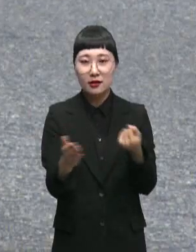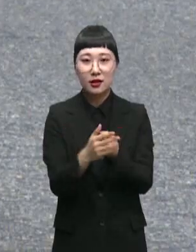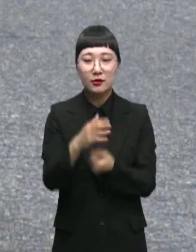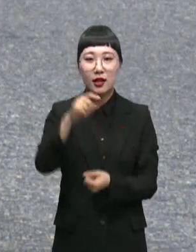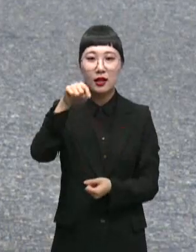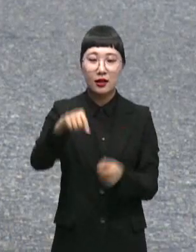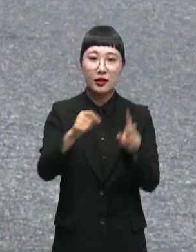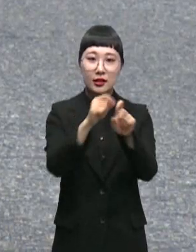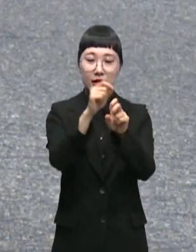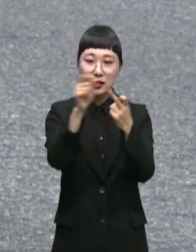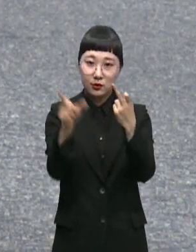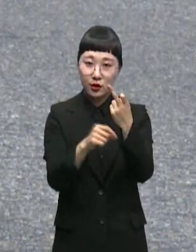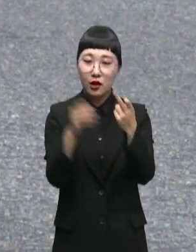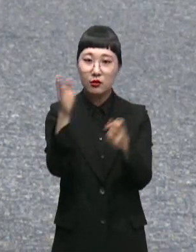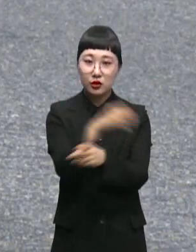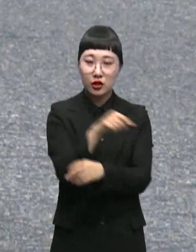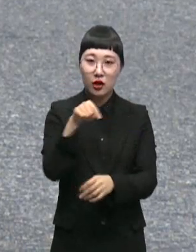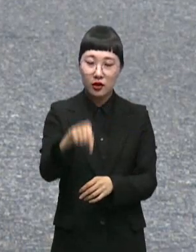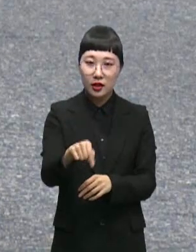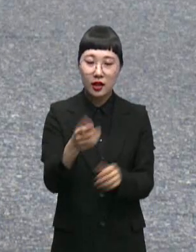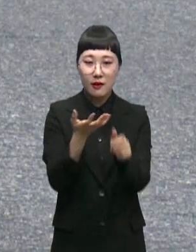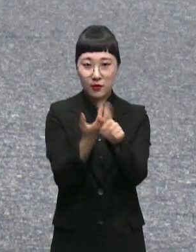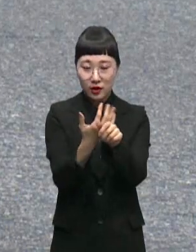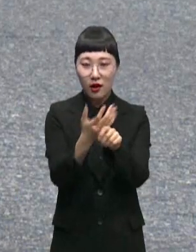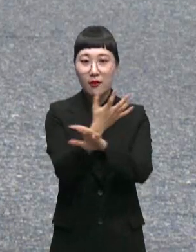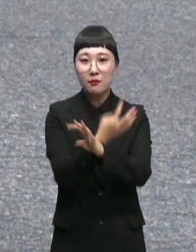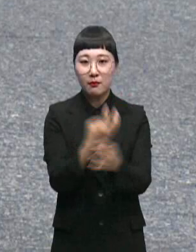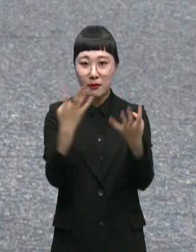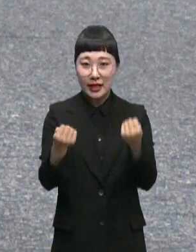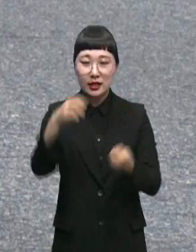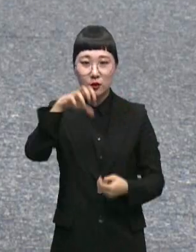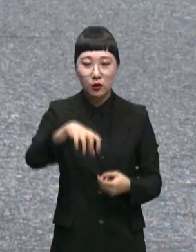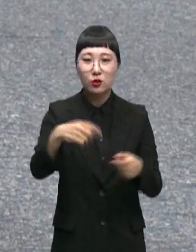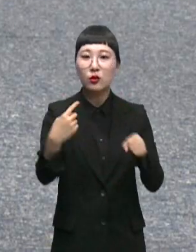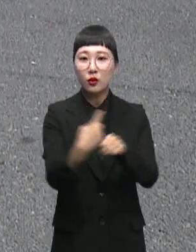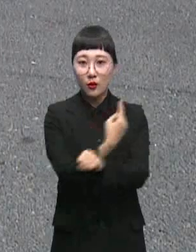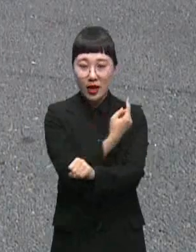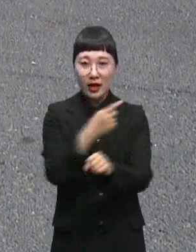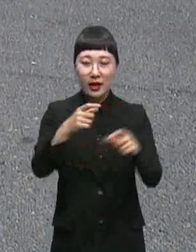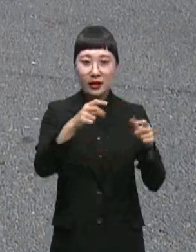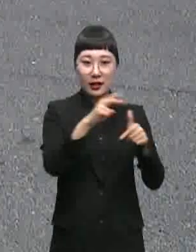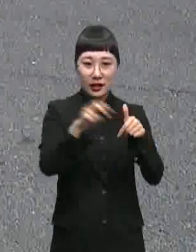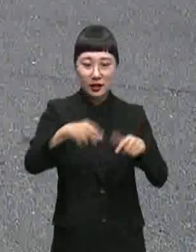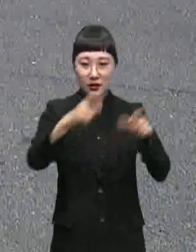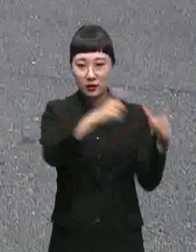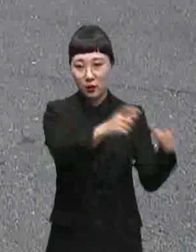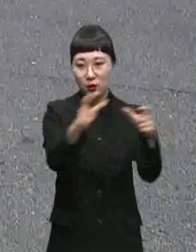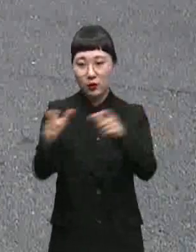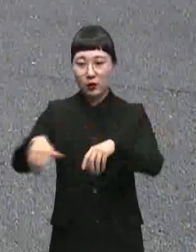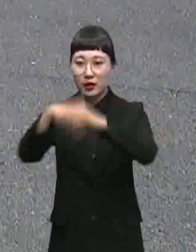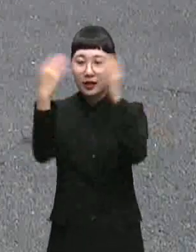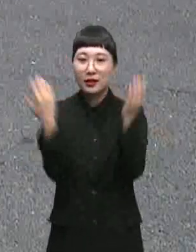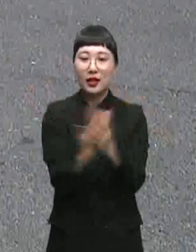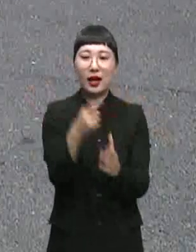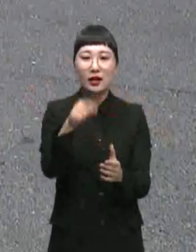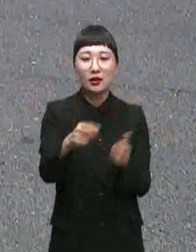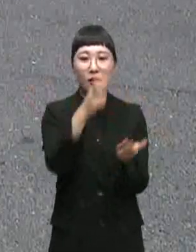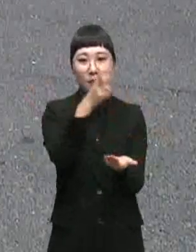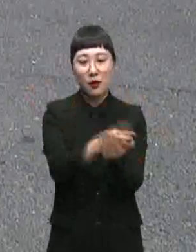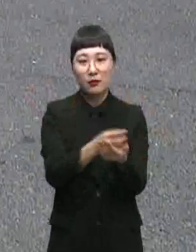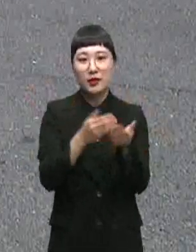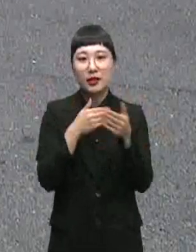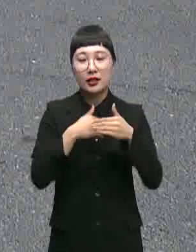12월부터 화물차가 자주 다니는 외곽도로 등 일부 구간을 제외하고 인천 전역에서 안전 속도 5030 을 시행할